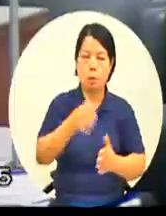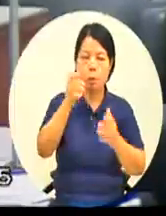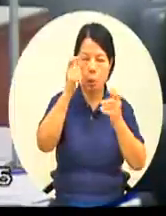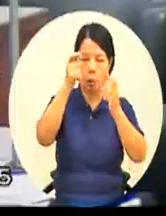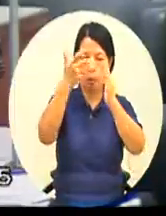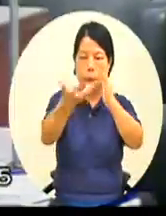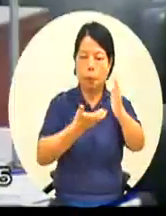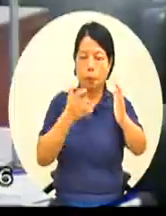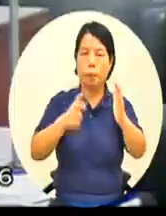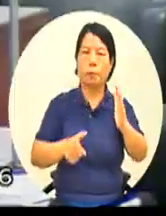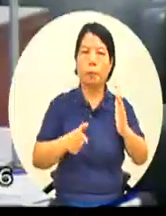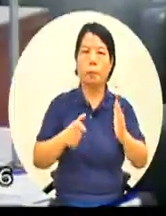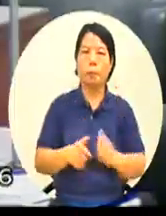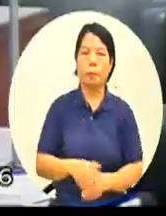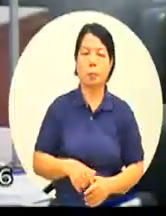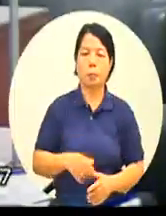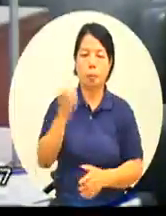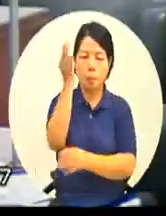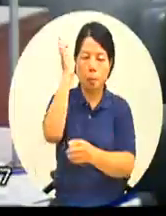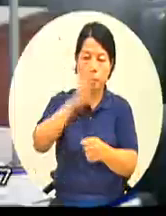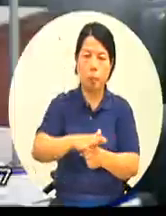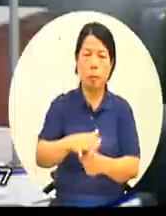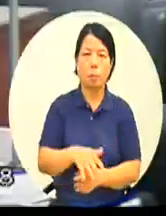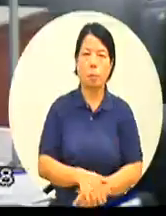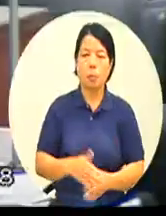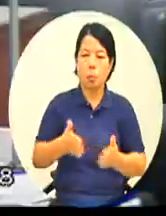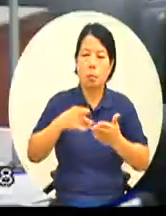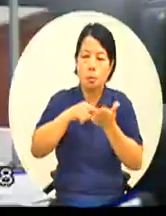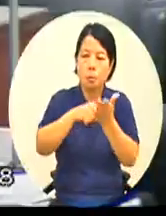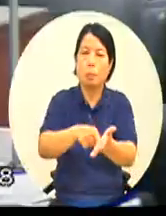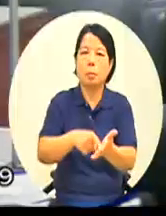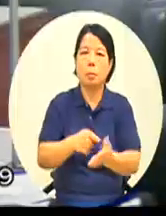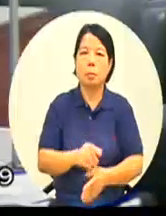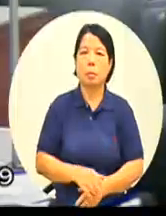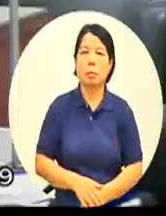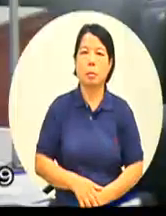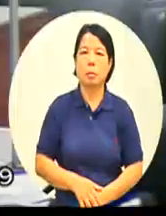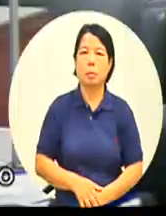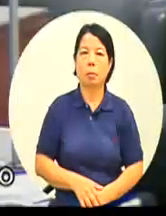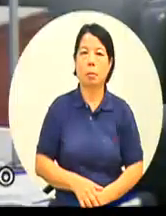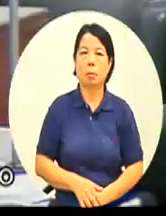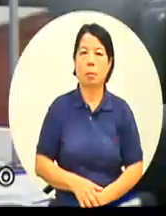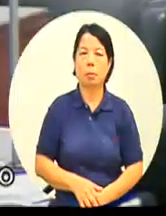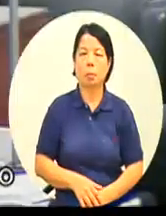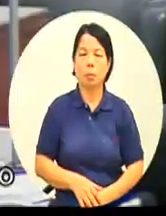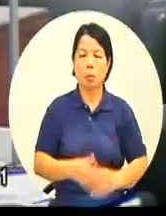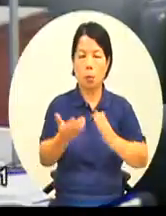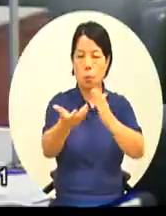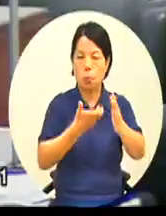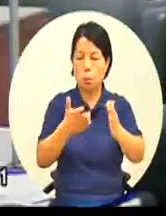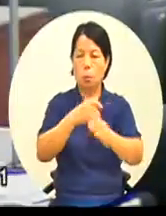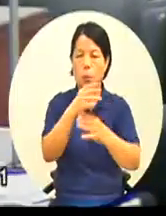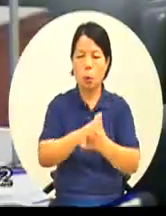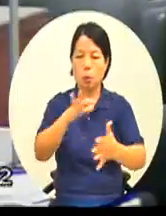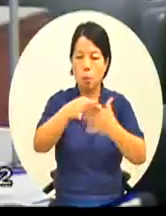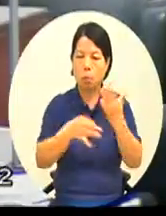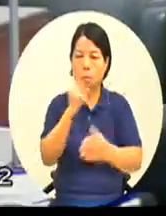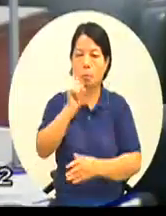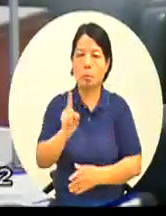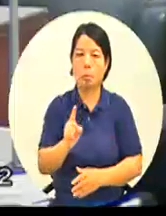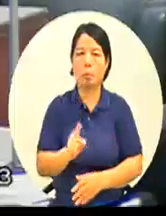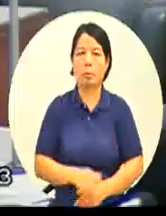津贴来做一个回答？到底要申请这个高雄宜居津贴，到底要符合哪些条件？